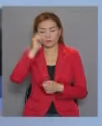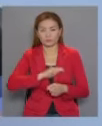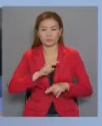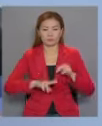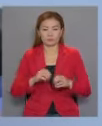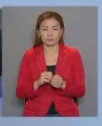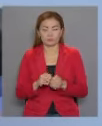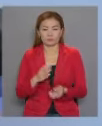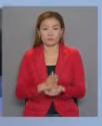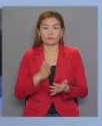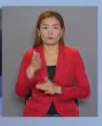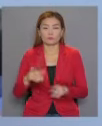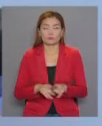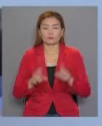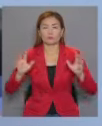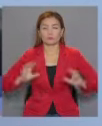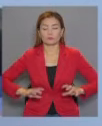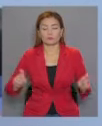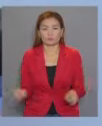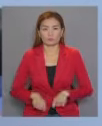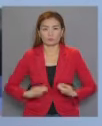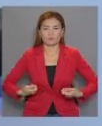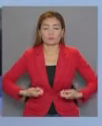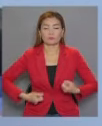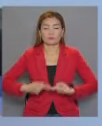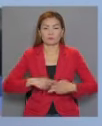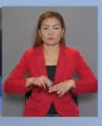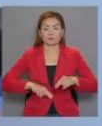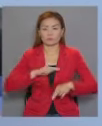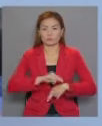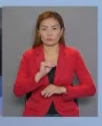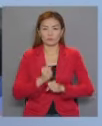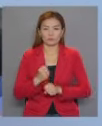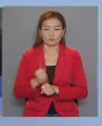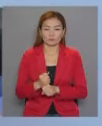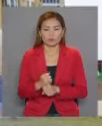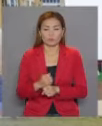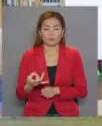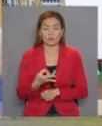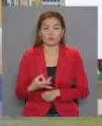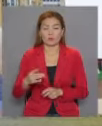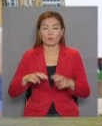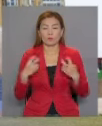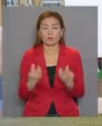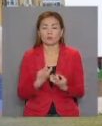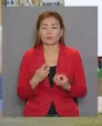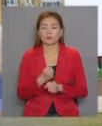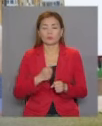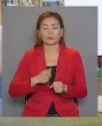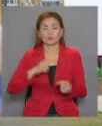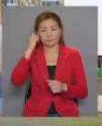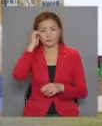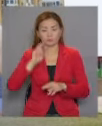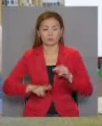азаймай тұр. Алдағы уақытта заңсыз, яғни монументтік өнер құрылыстарын орнату жөніндегі Республикалық комиссияның мақұлдауынсыз